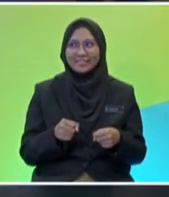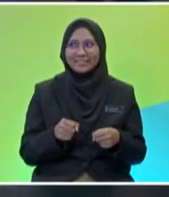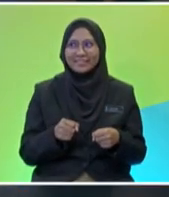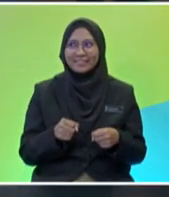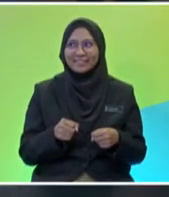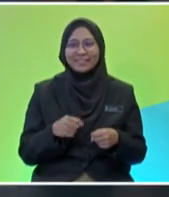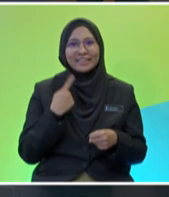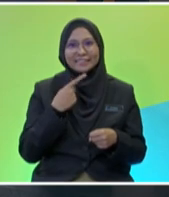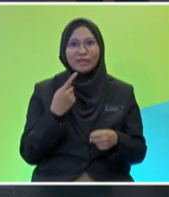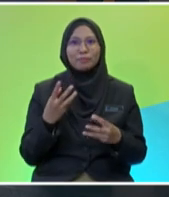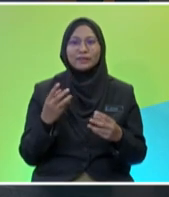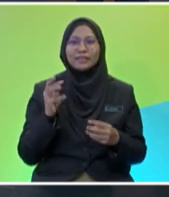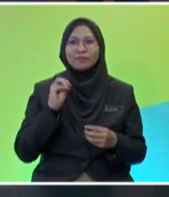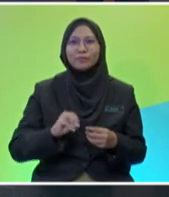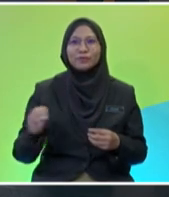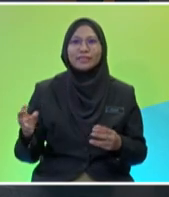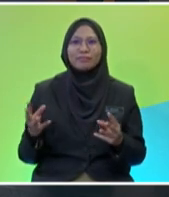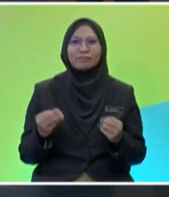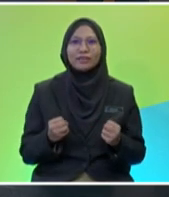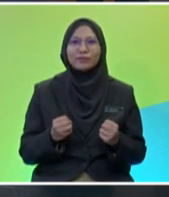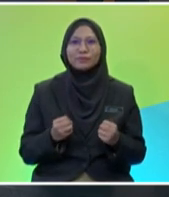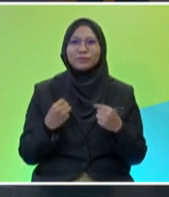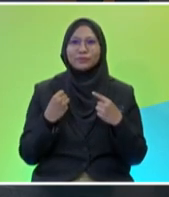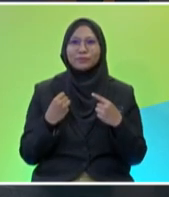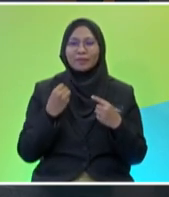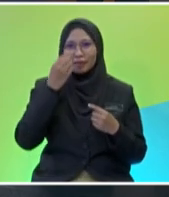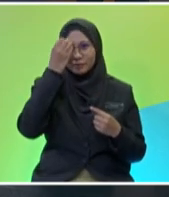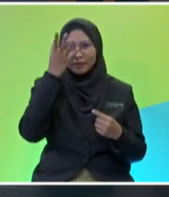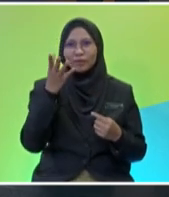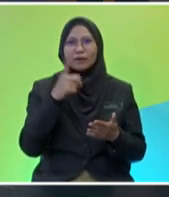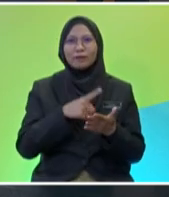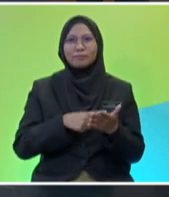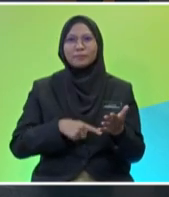secara ukulele untuk murid-murid berikan aku